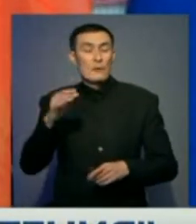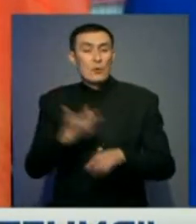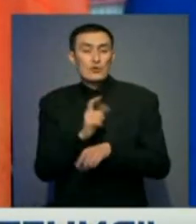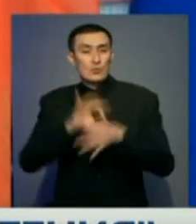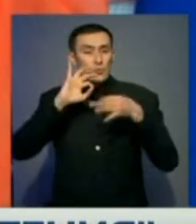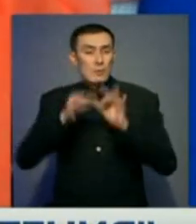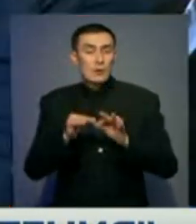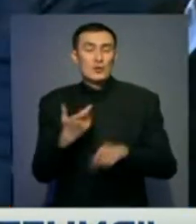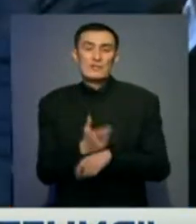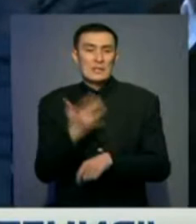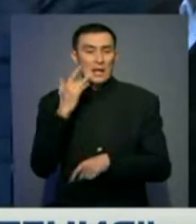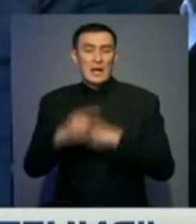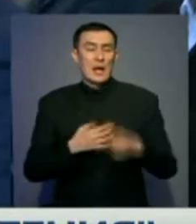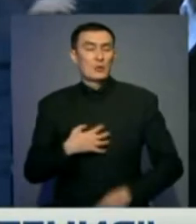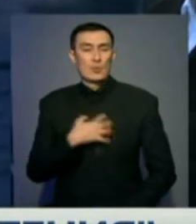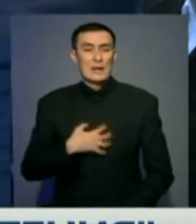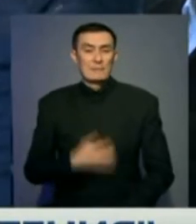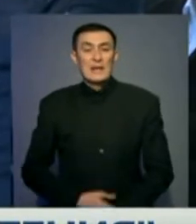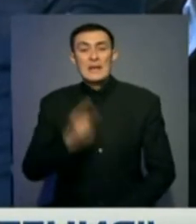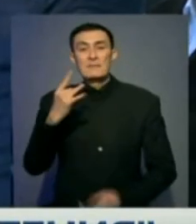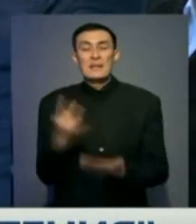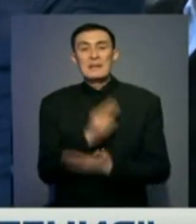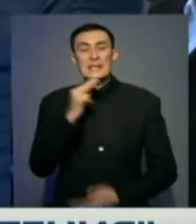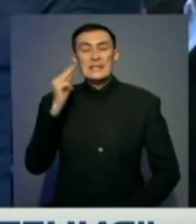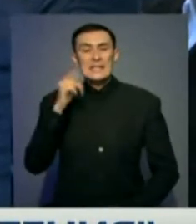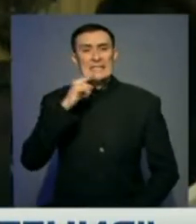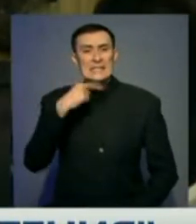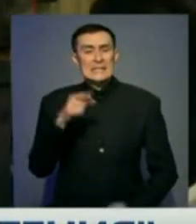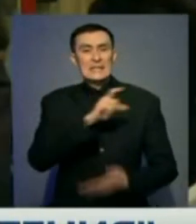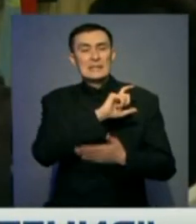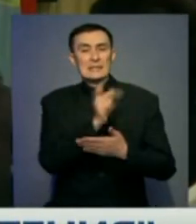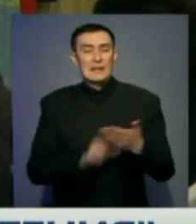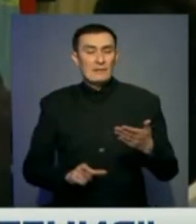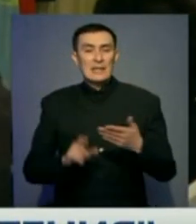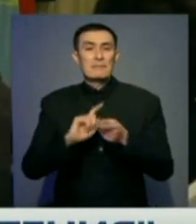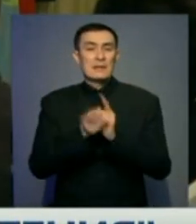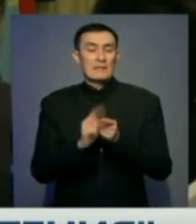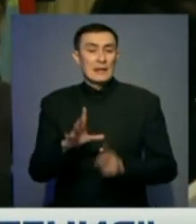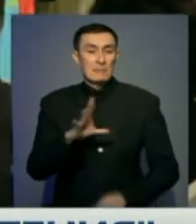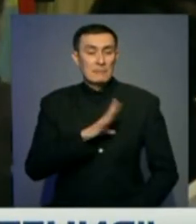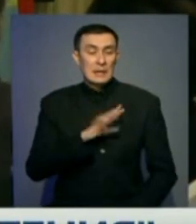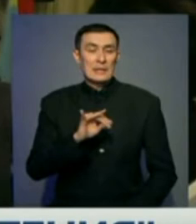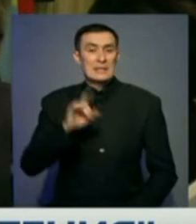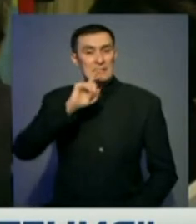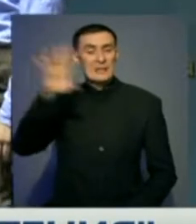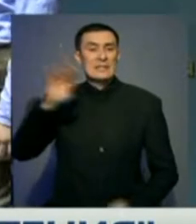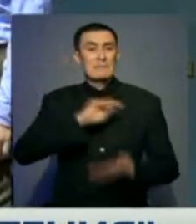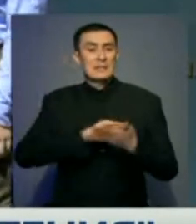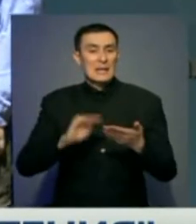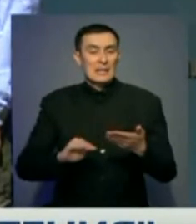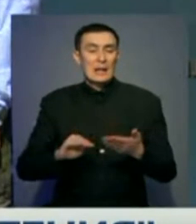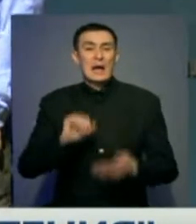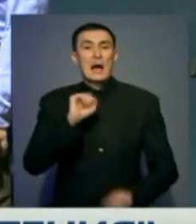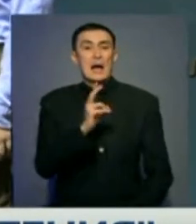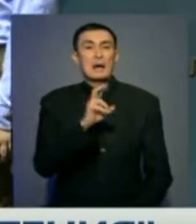всегда актуальна. Впервые на китайский язык стихотворение и слова назидания Абая Кунанбаева перевели известный писатель Акбар